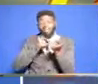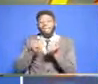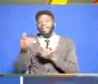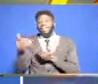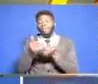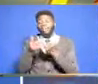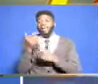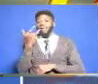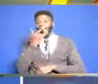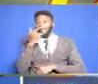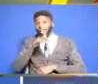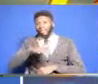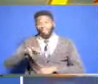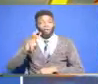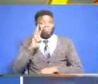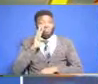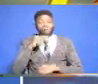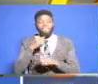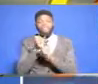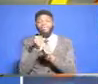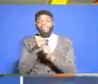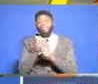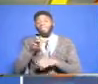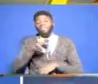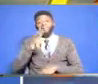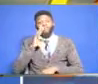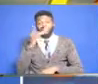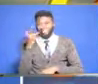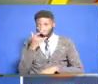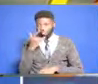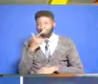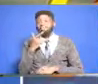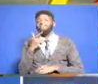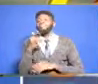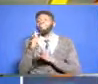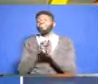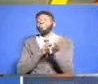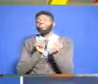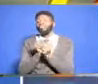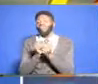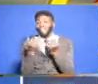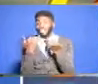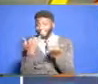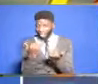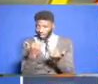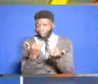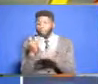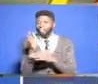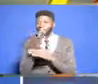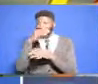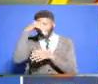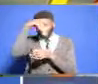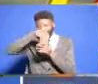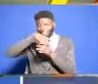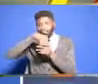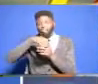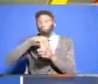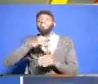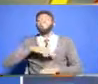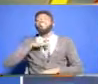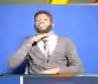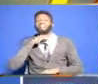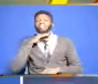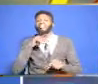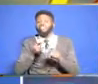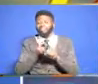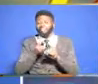ziwa hilo. Wavuvi katika kaunti ya Migori wamesema uchafuzi wa ziwa hilo umesababisha vifo vya samaki, huku wana mazingira